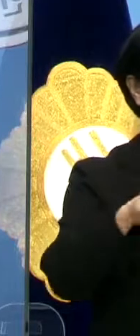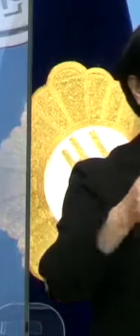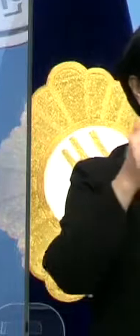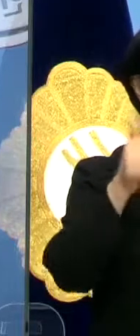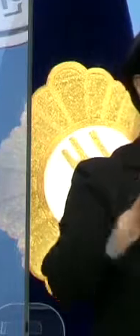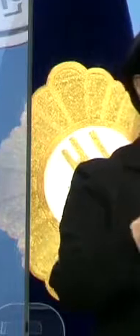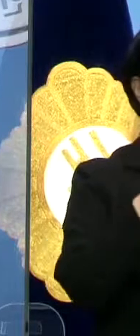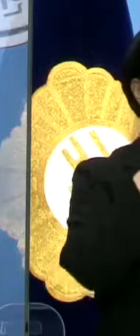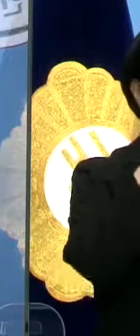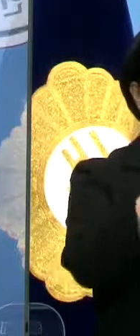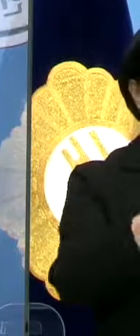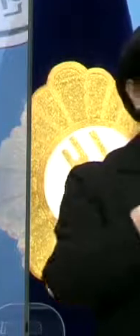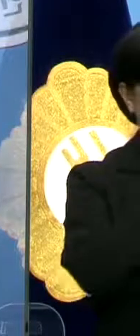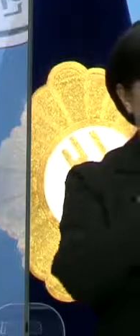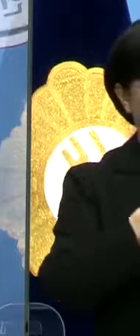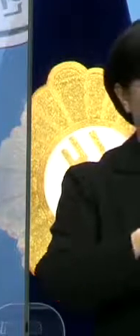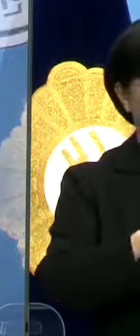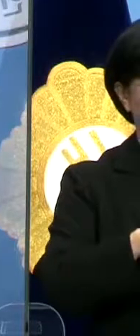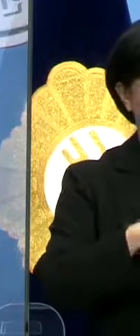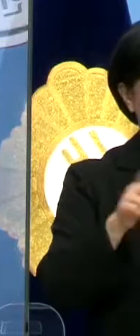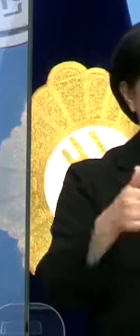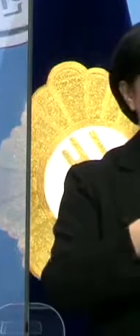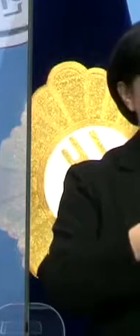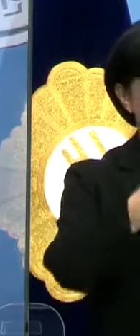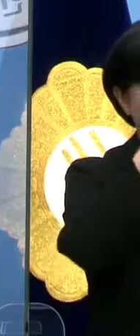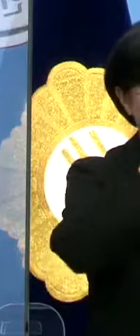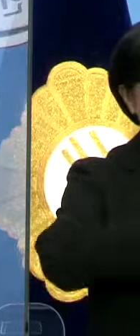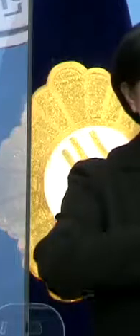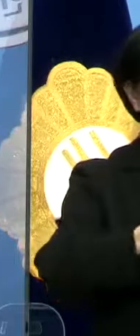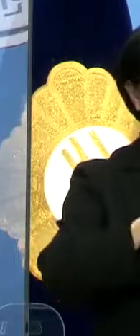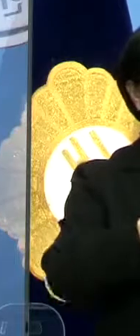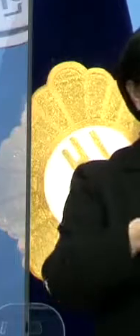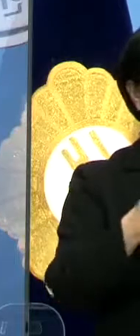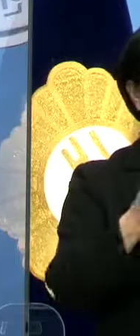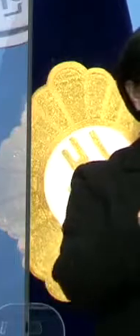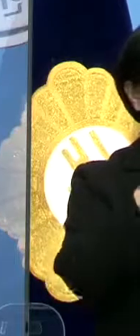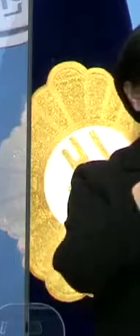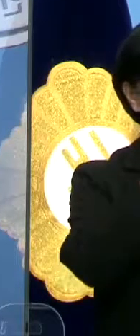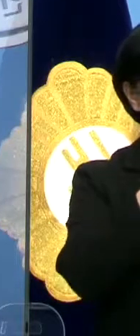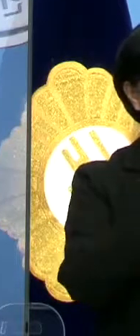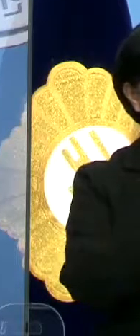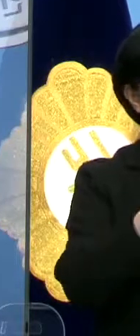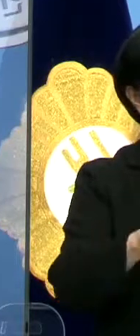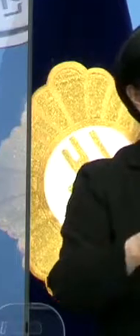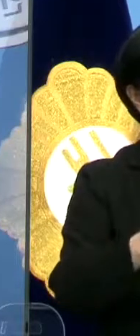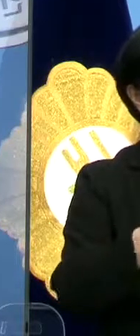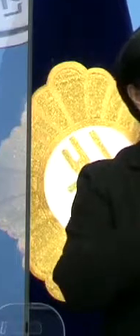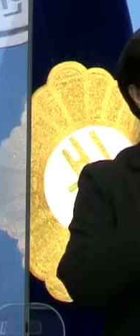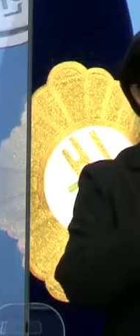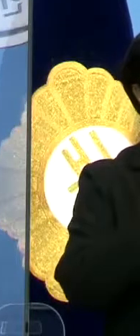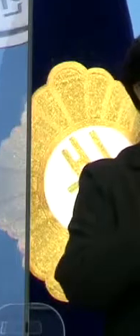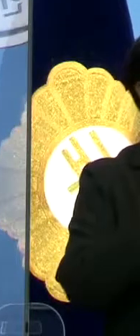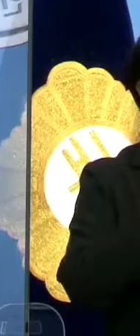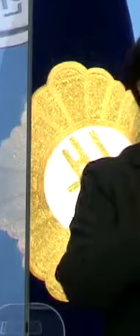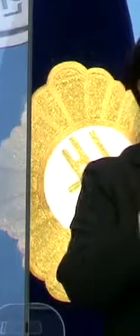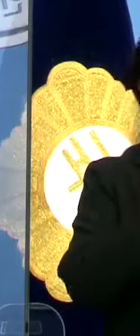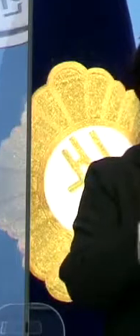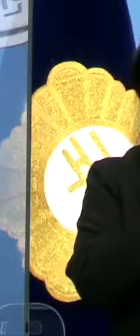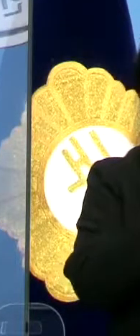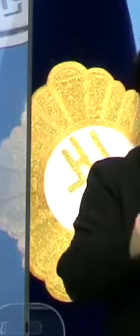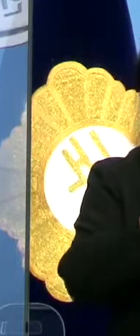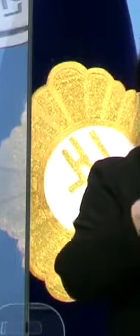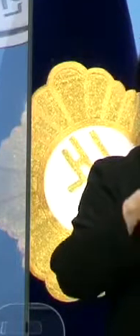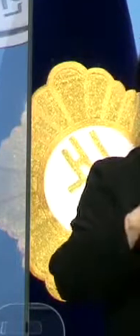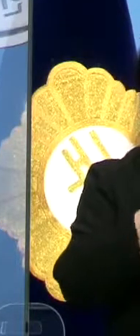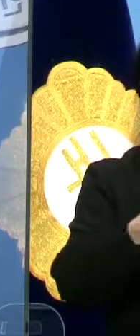공직자 이해 충돌 업은 너 매우 심각한 상황이다 아울러 이를 견제하고 비판하는 정의당 설에